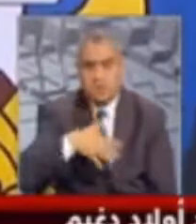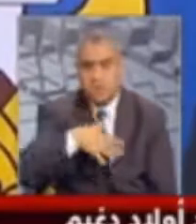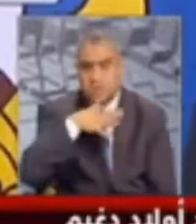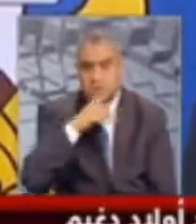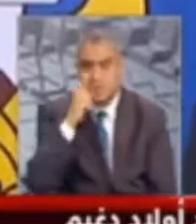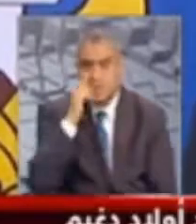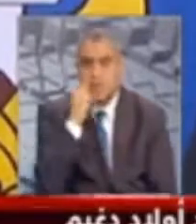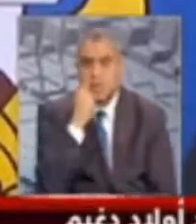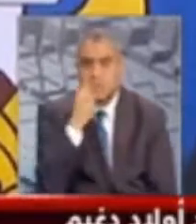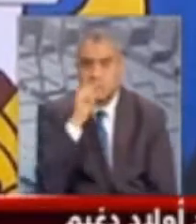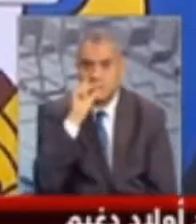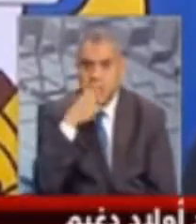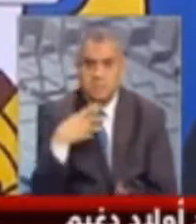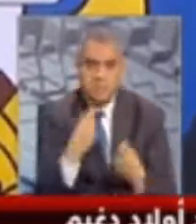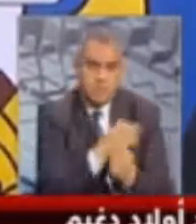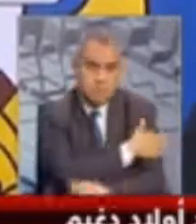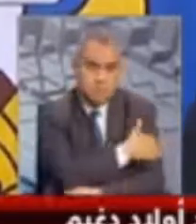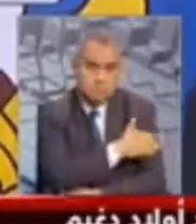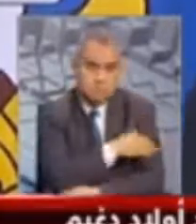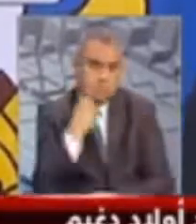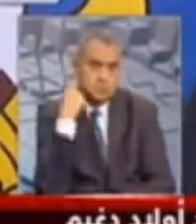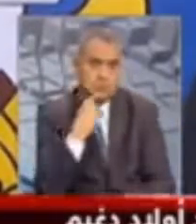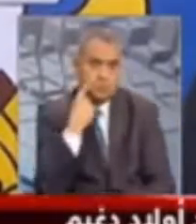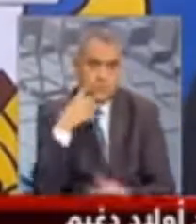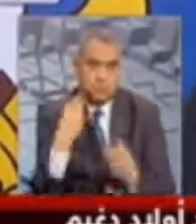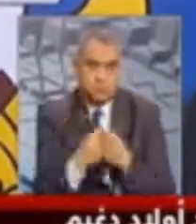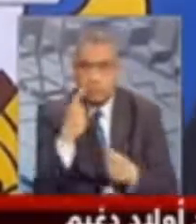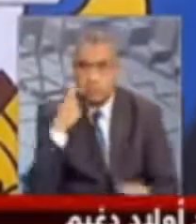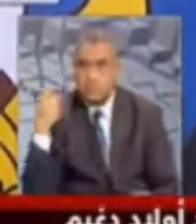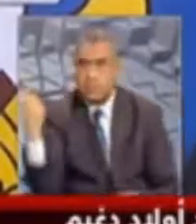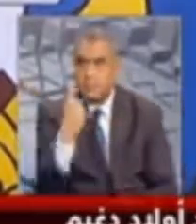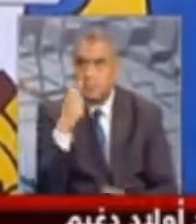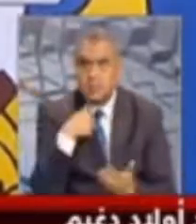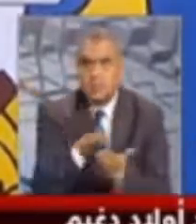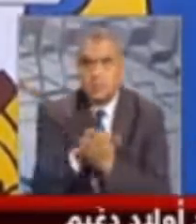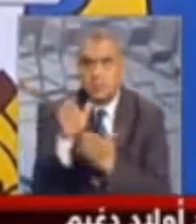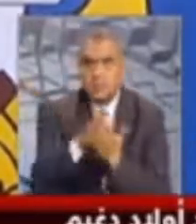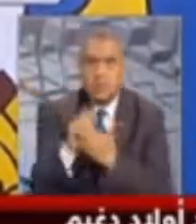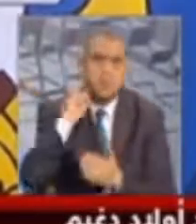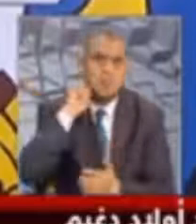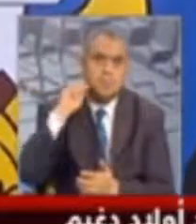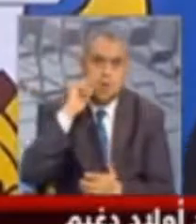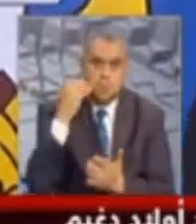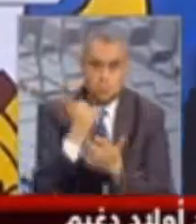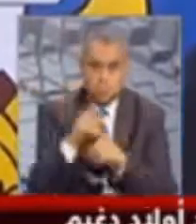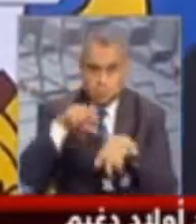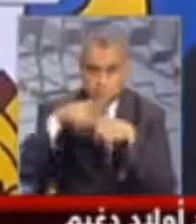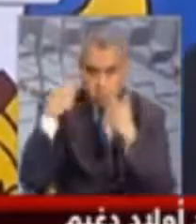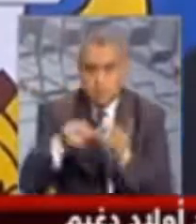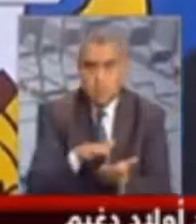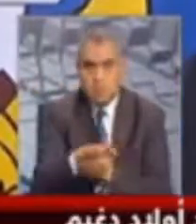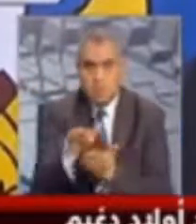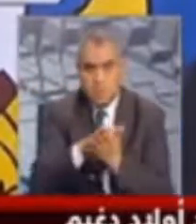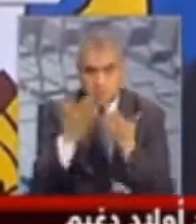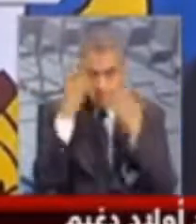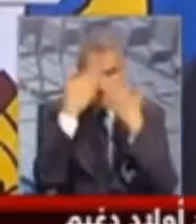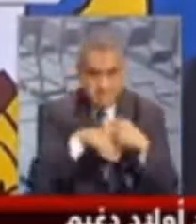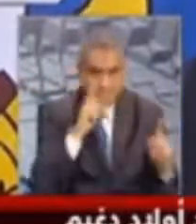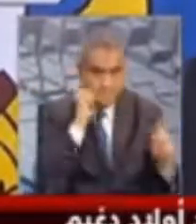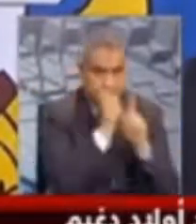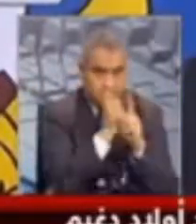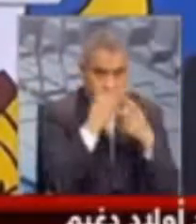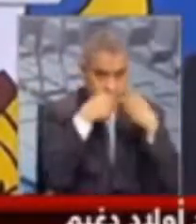الدين مفرح والوفد المرافق في جولة واسعة في محافظة مطروح اليوم، حيث سنتجه بعد هذا اللقاء إلى